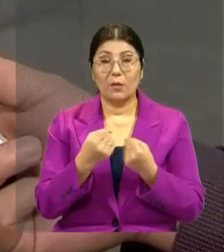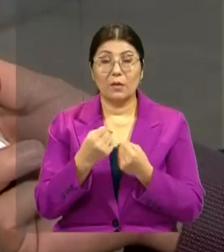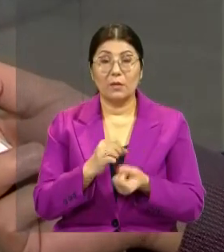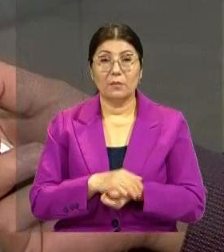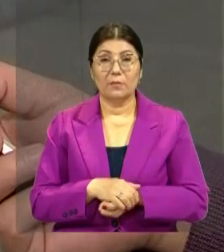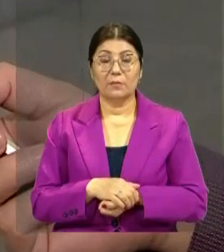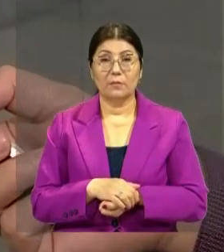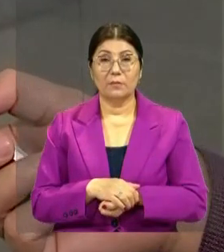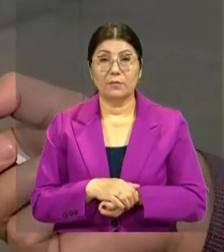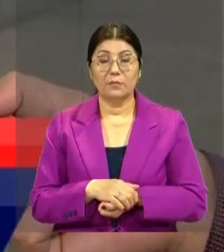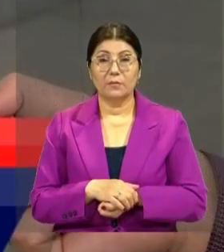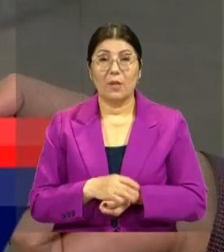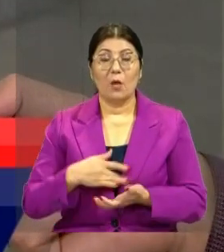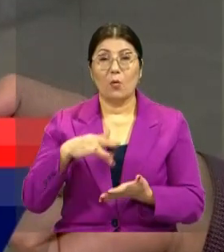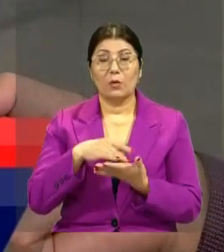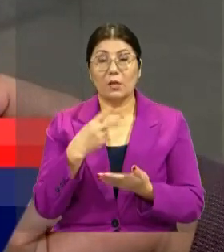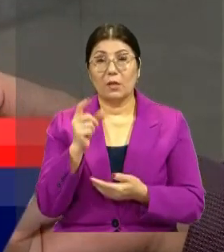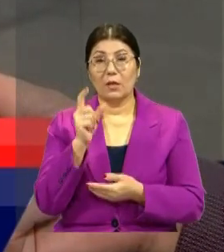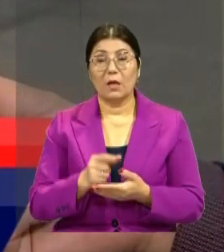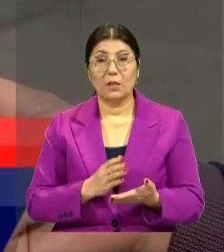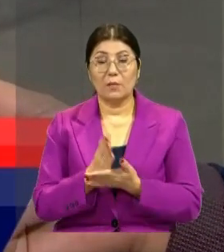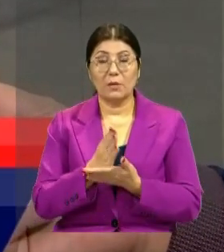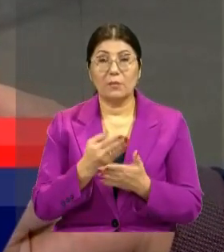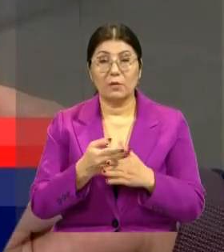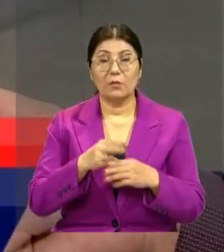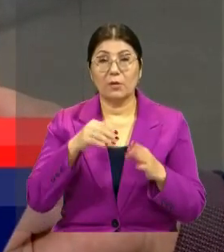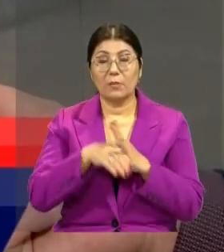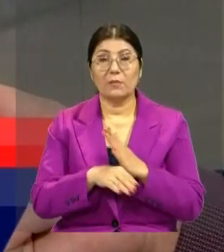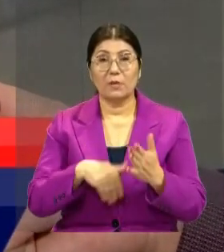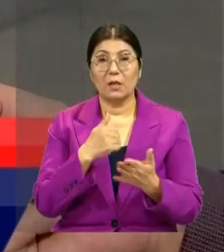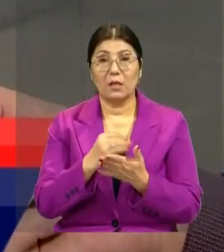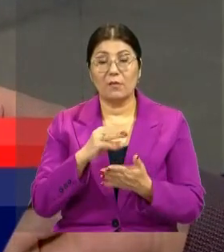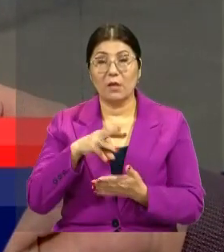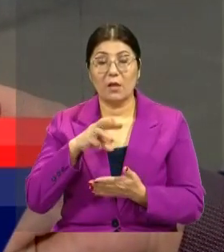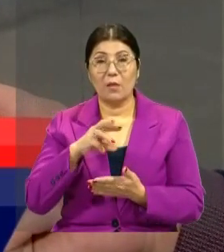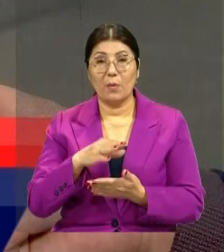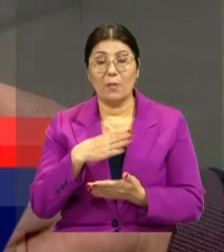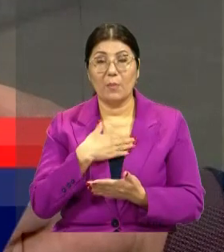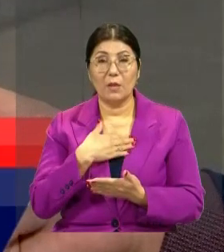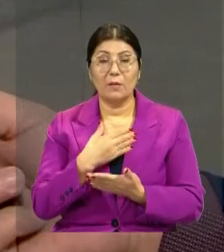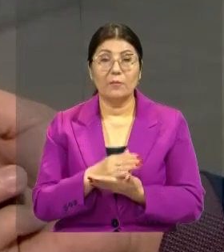район орталықтарда екі адамнан қызмет қылады, жаңағы көмекшісі, бас имам мен оның көмекшісі. Осы